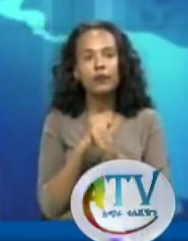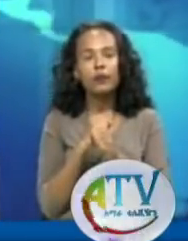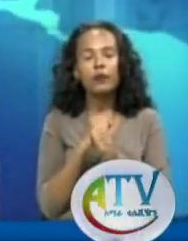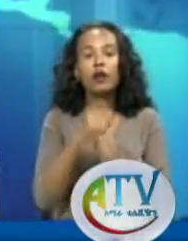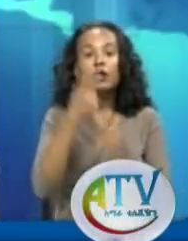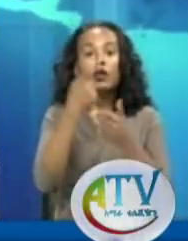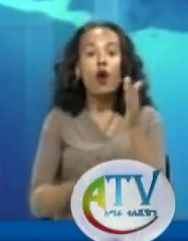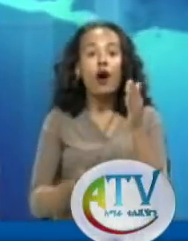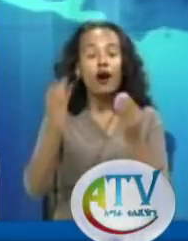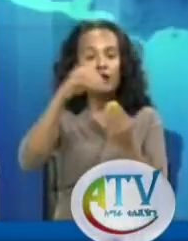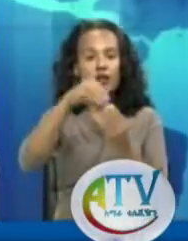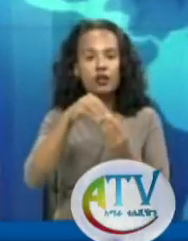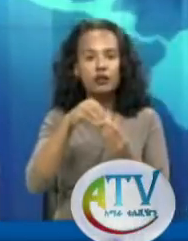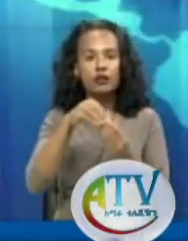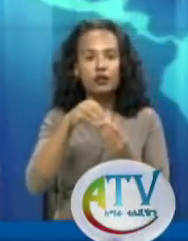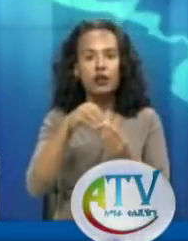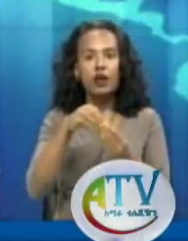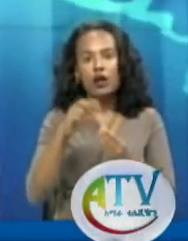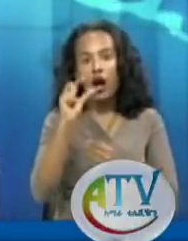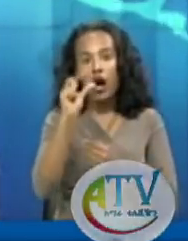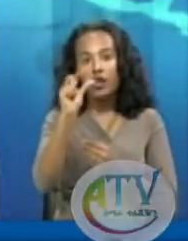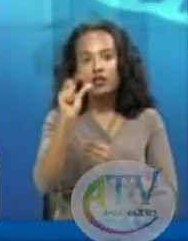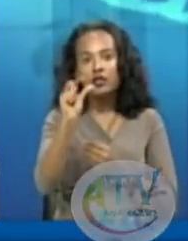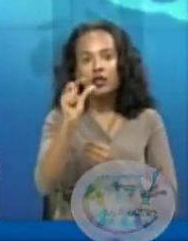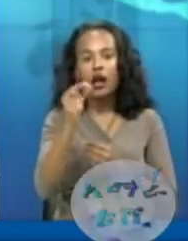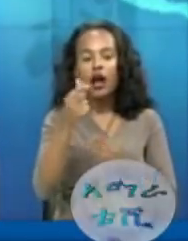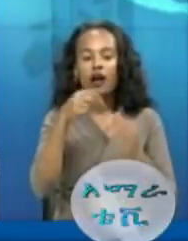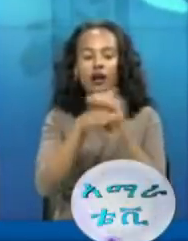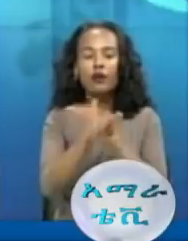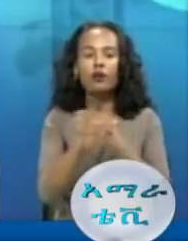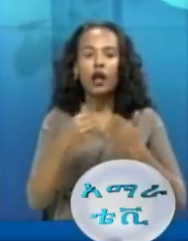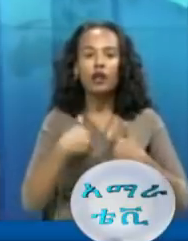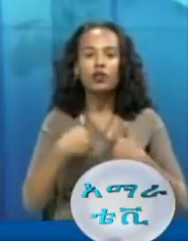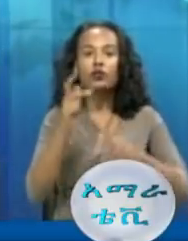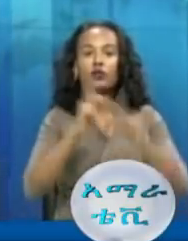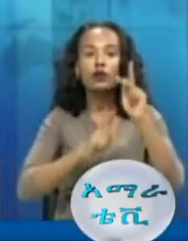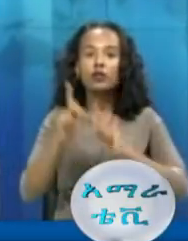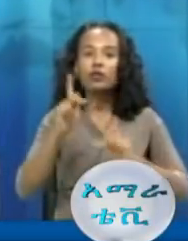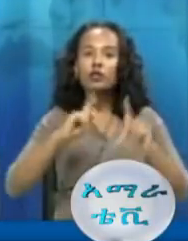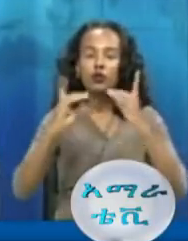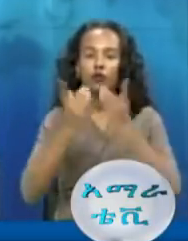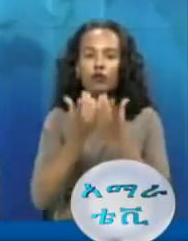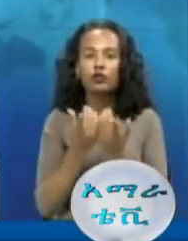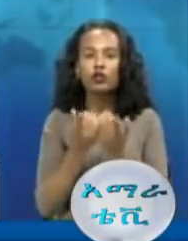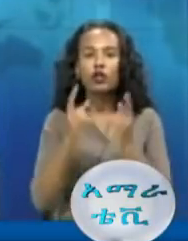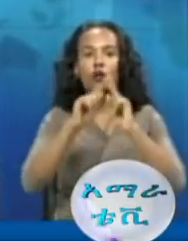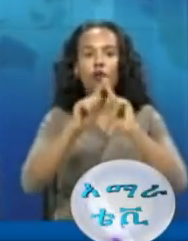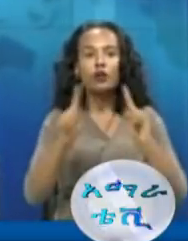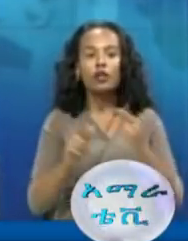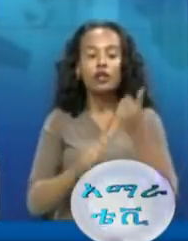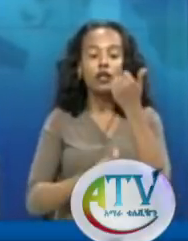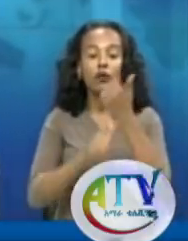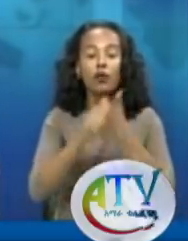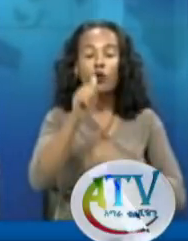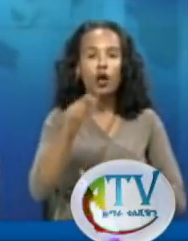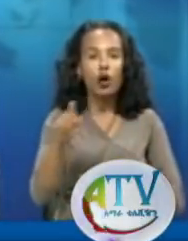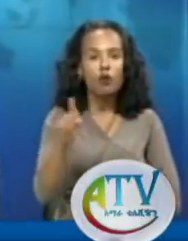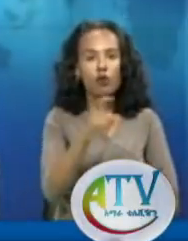የዋጋ ንረት አነስተኛ ገቢ ያላቸውን የህብረተሰብ ክፍሎች በተለይ የሚጎዳ በመሆኑ